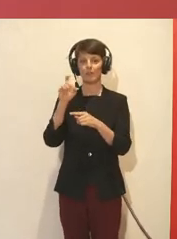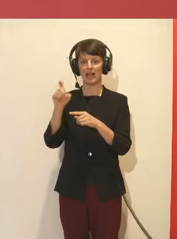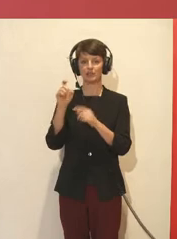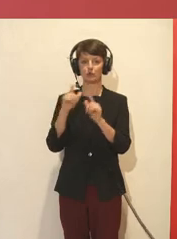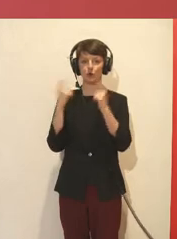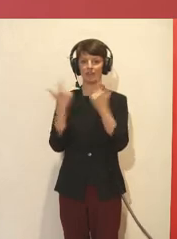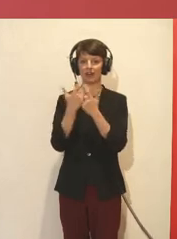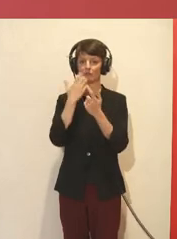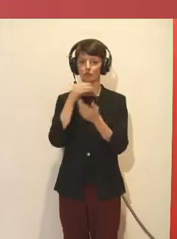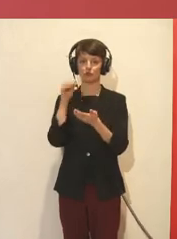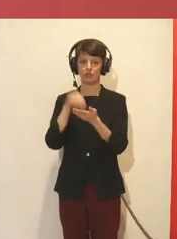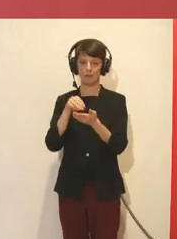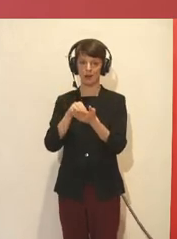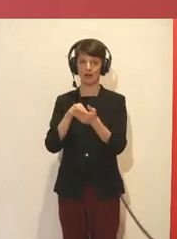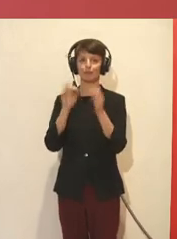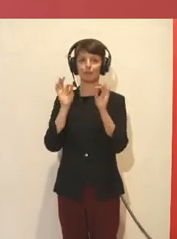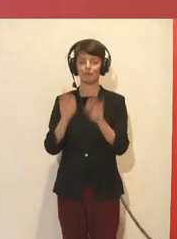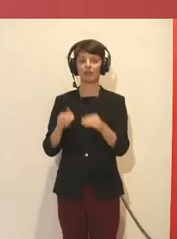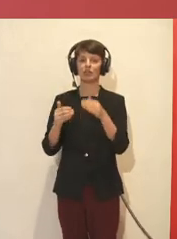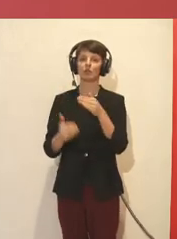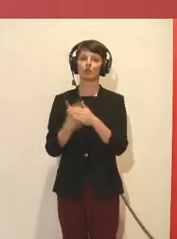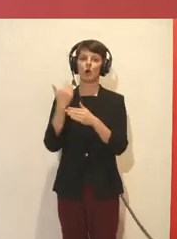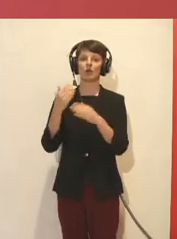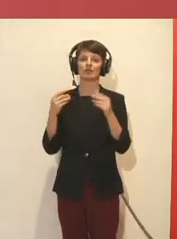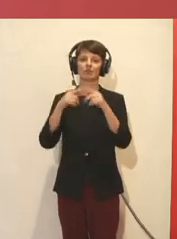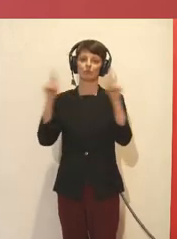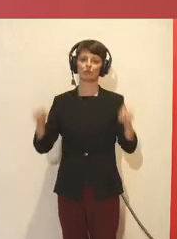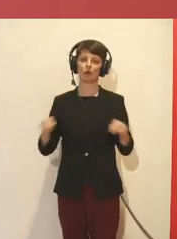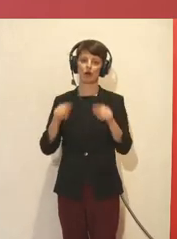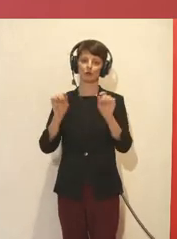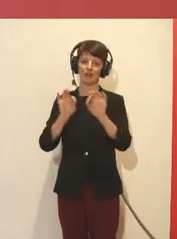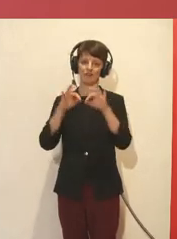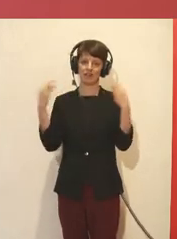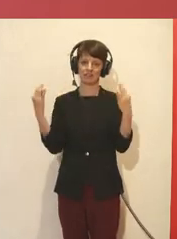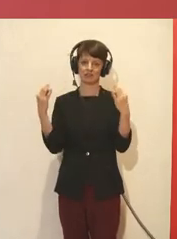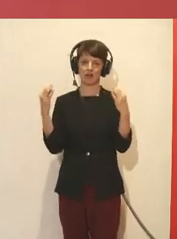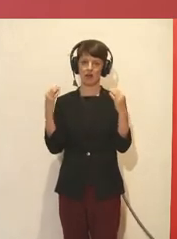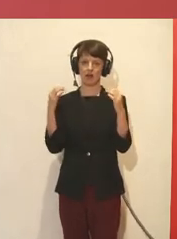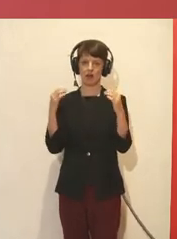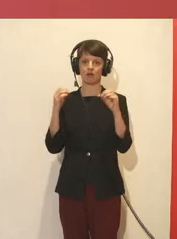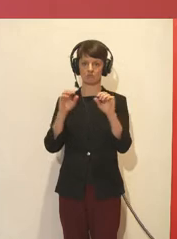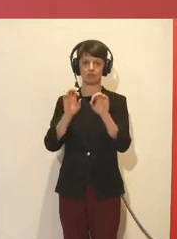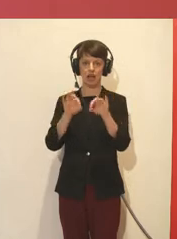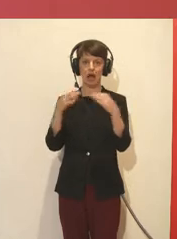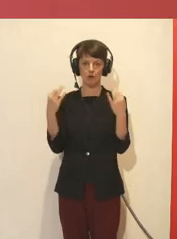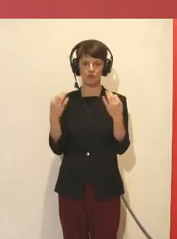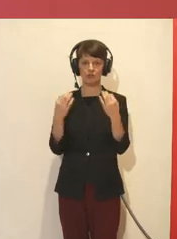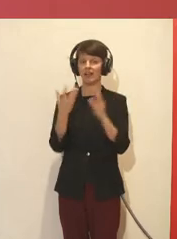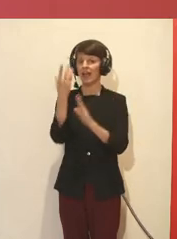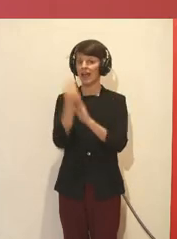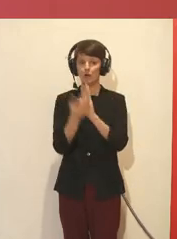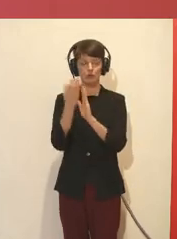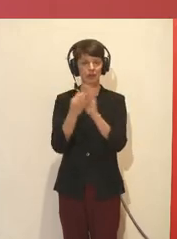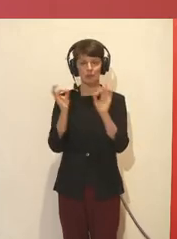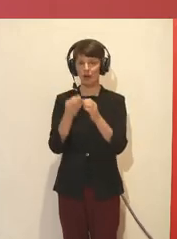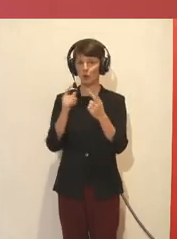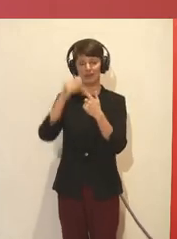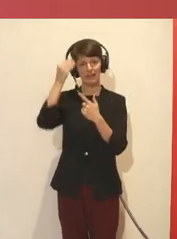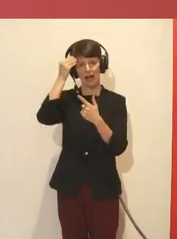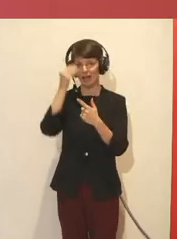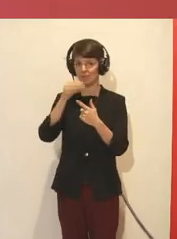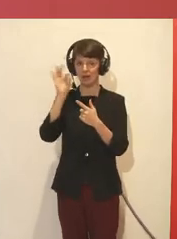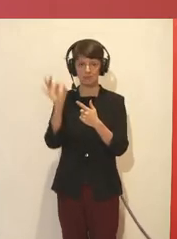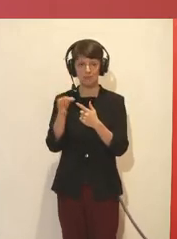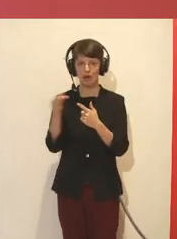teilnehmen es öffnet sich ein neues browserfenster ihr müsst nicht registrieren ihr müsst nichts herunterladen ihr